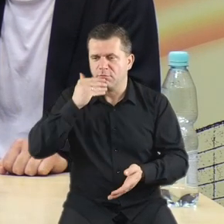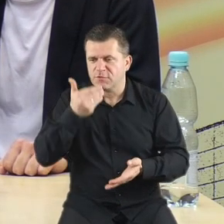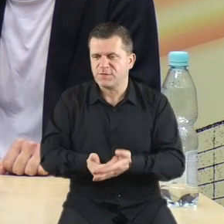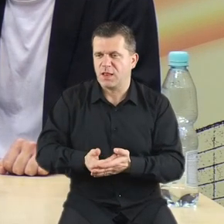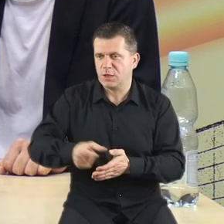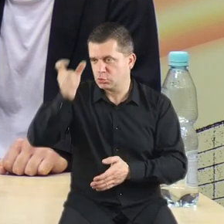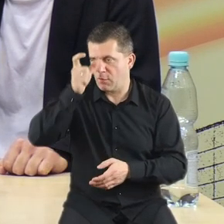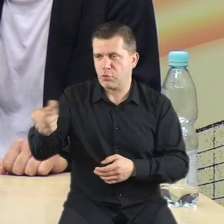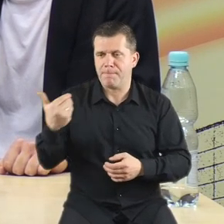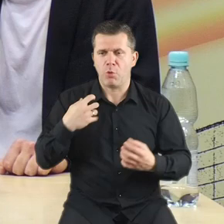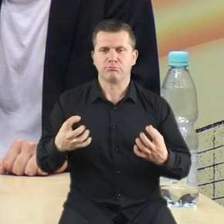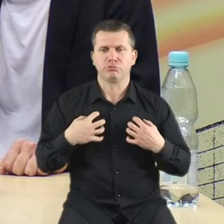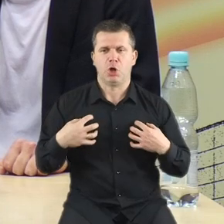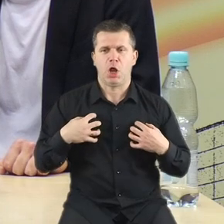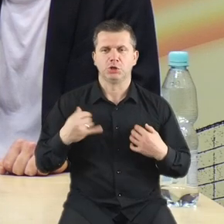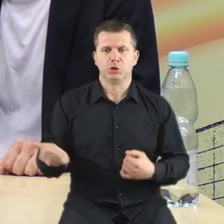przeżył